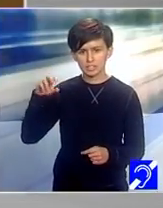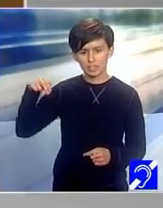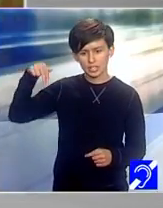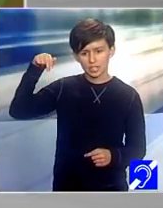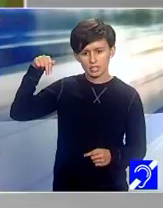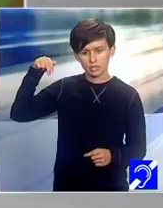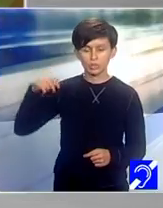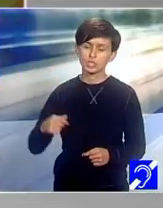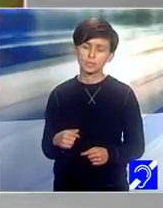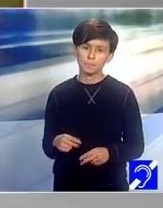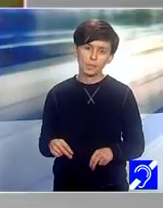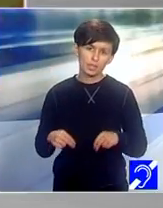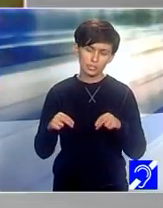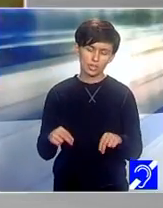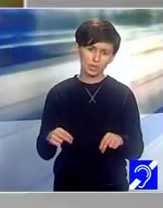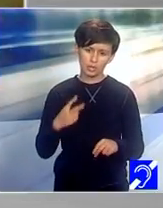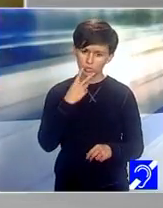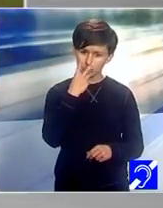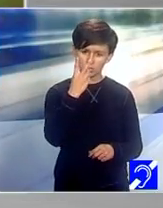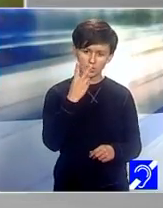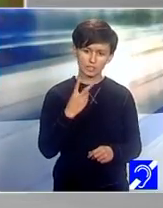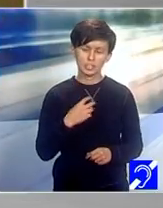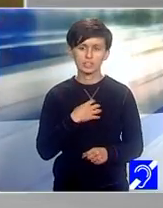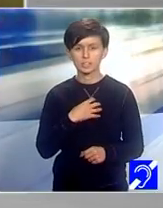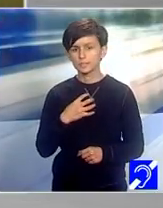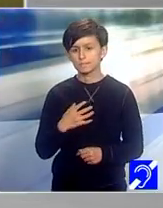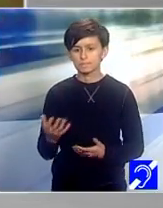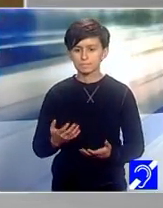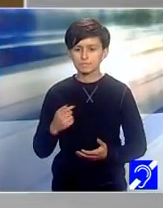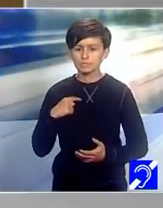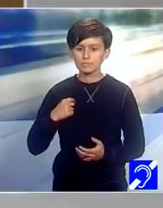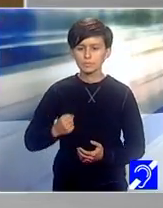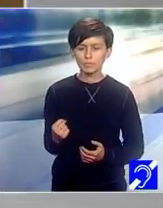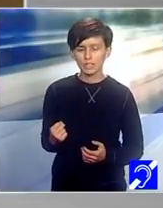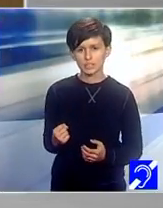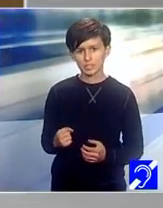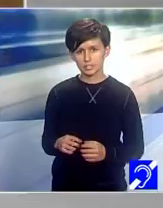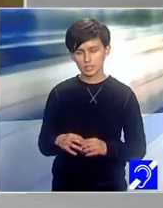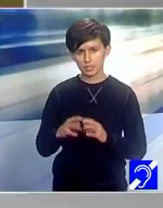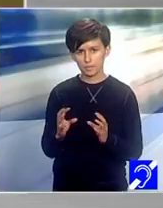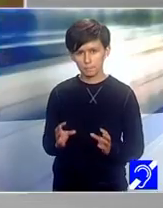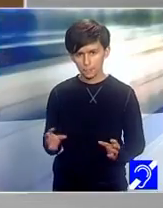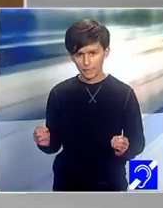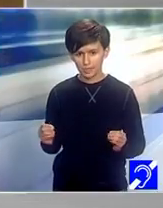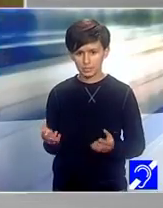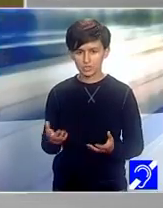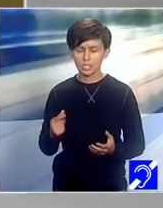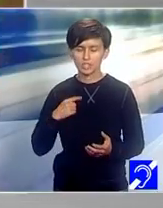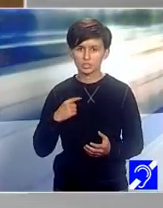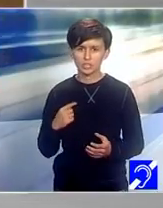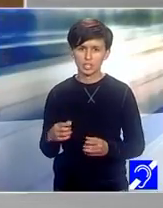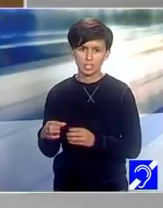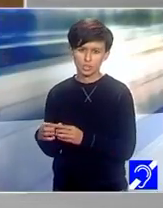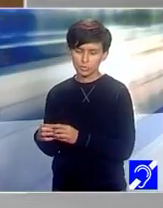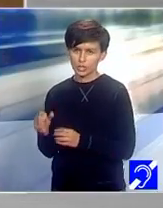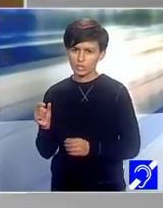am ajuns, văzând comorile care se află în satele românești și în satele aparținând minorităților, satele